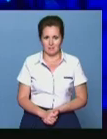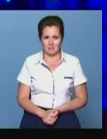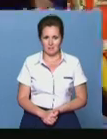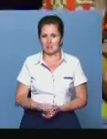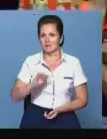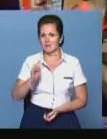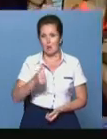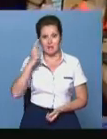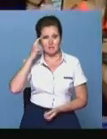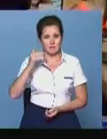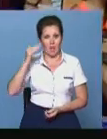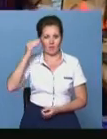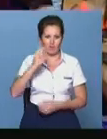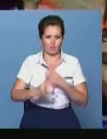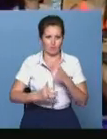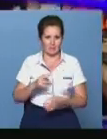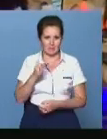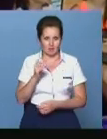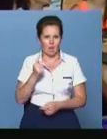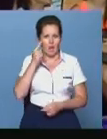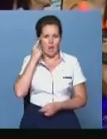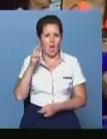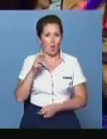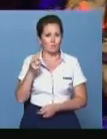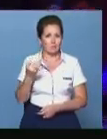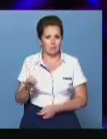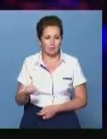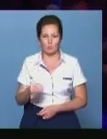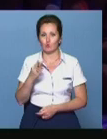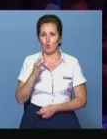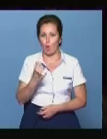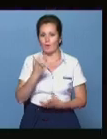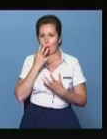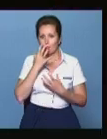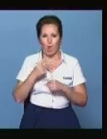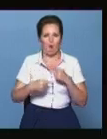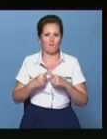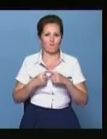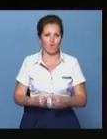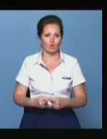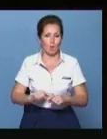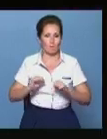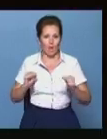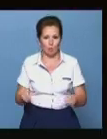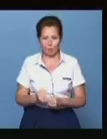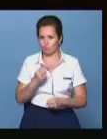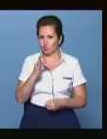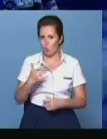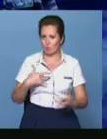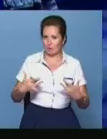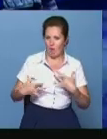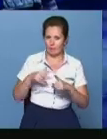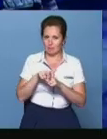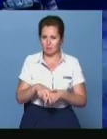Самый северный в мире цирк – это якутский. Шоу «Тепло вечной мерзлоты» – синтез цирка и театра. Действие на редкость динамичное,